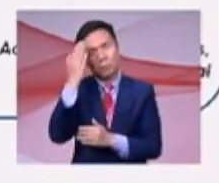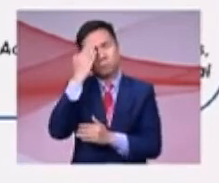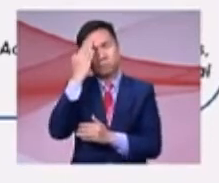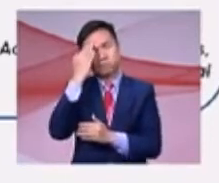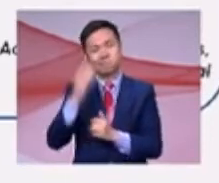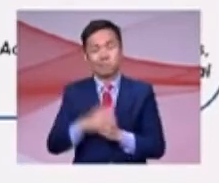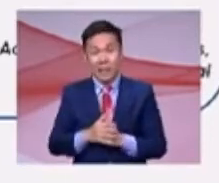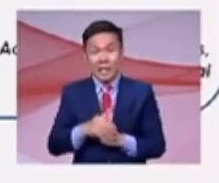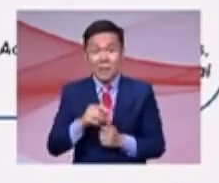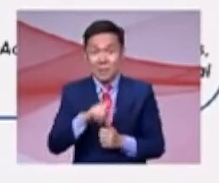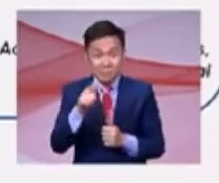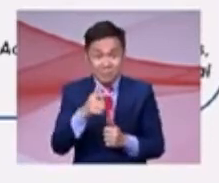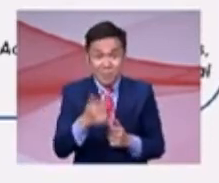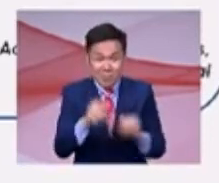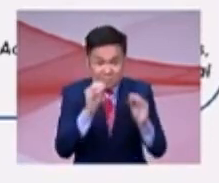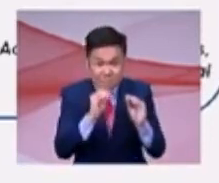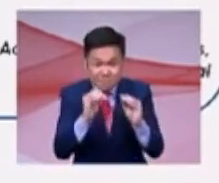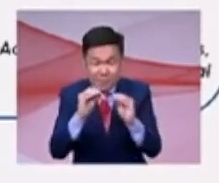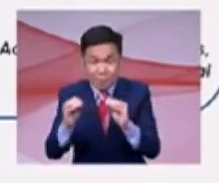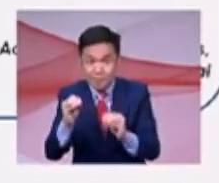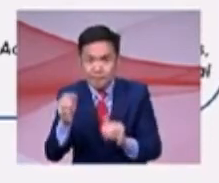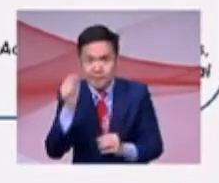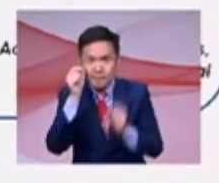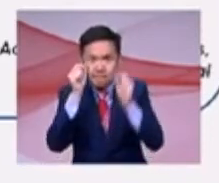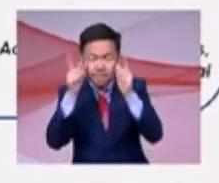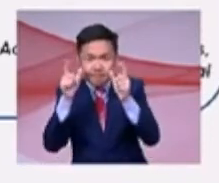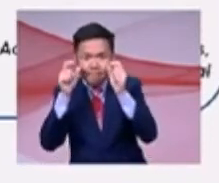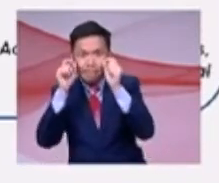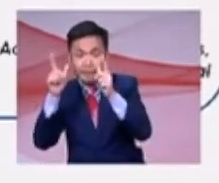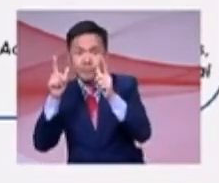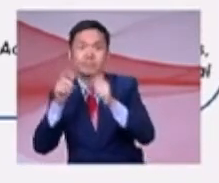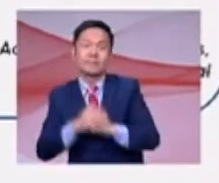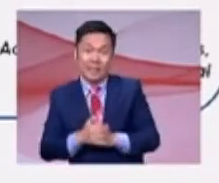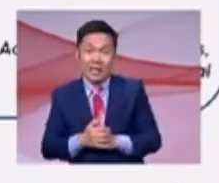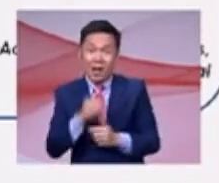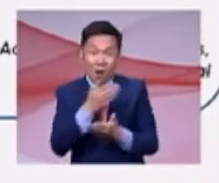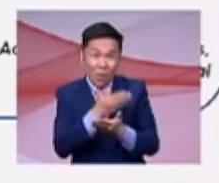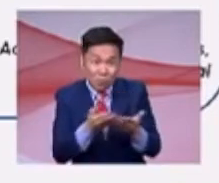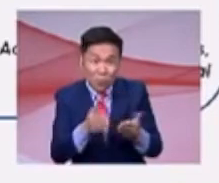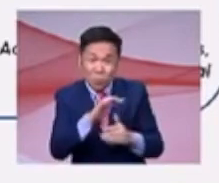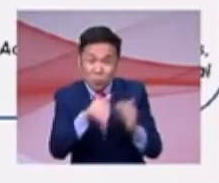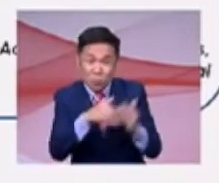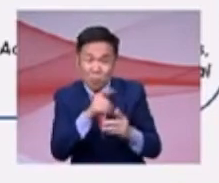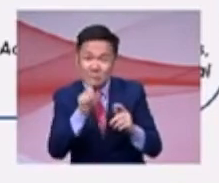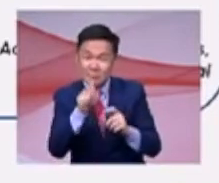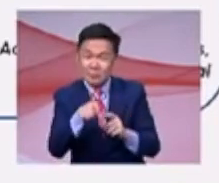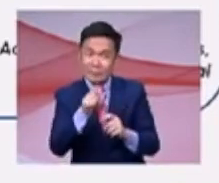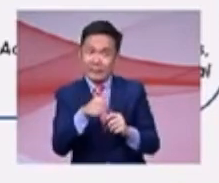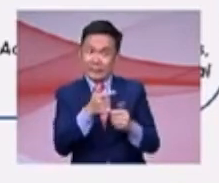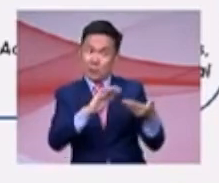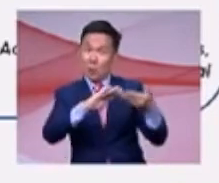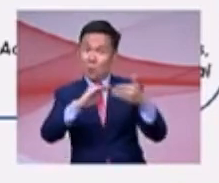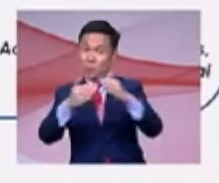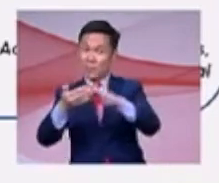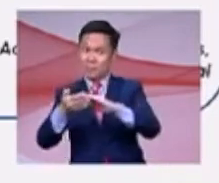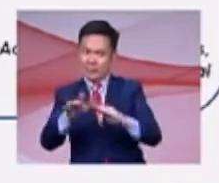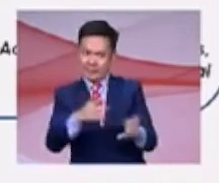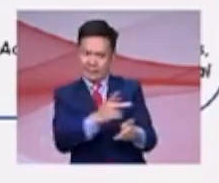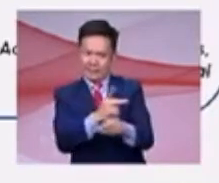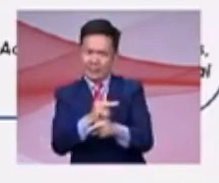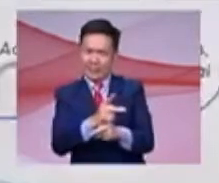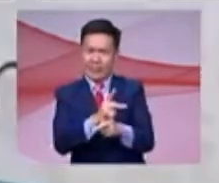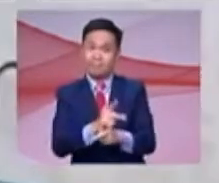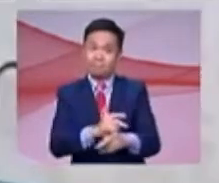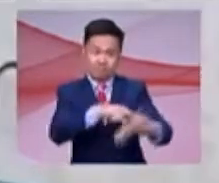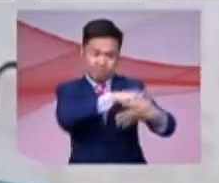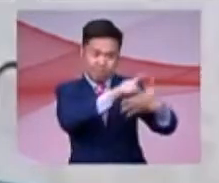kena memperkasakan komuniti kita dan juga mengambil tindakan-tindakan di peringkat komuniti. Inilah